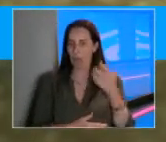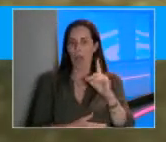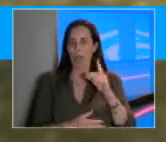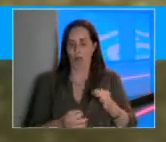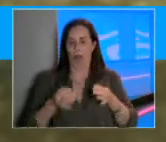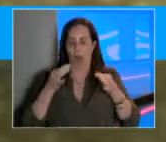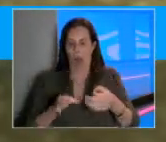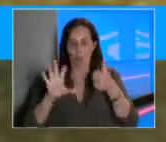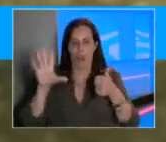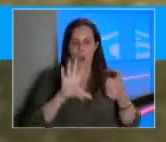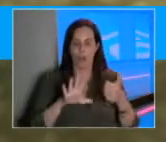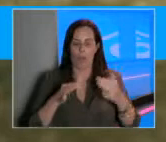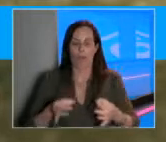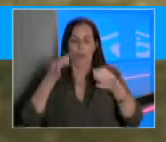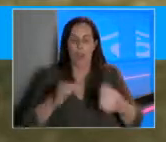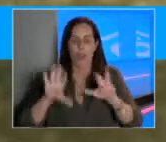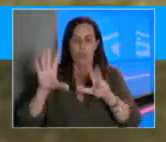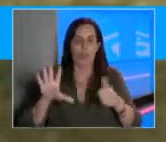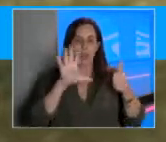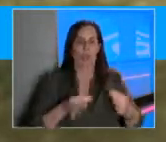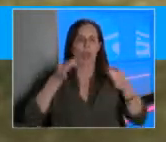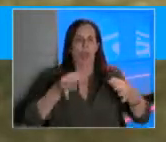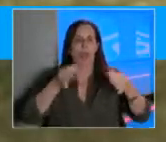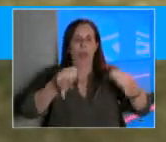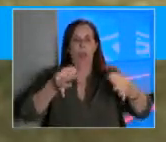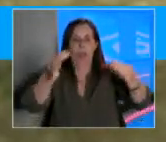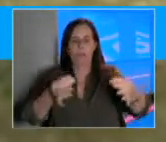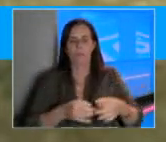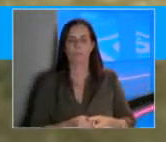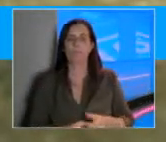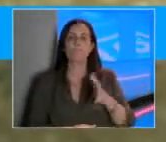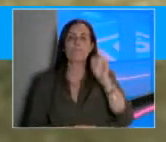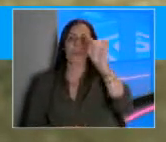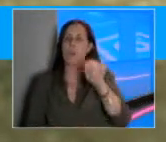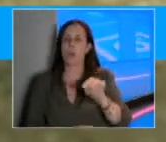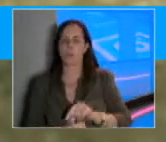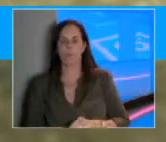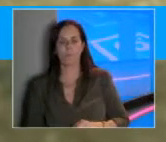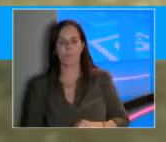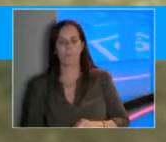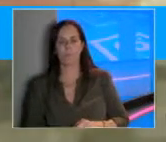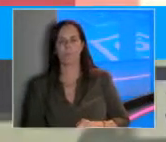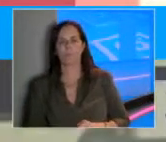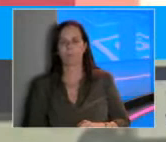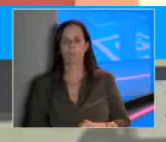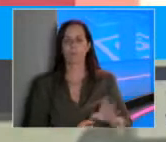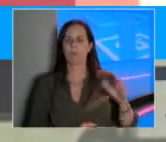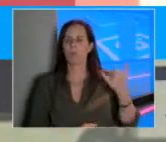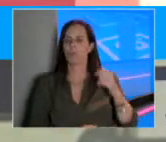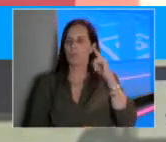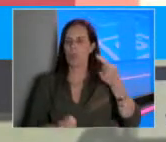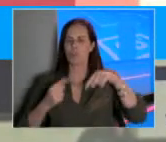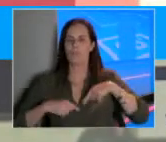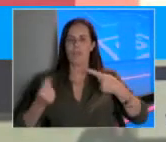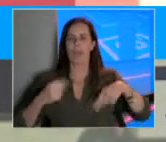עברנו לראשון ליוני, עכשיו אנחנו נמצאים בשמיני ליוני, וגם זה נמצא בסימן שאלה. תראה, יוסי, לפני שנמשיך, אני רוצה שנשמע דברים שאומר יושב ראש